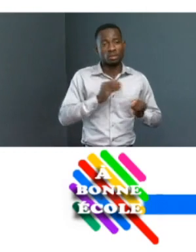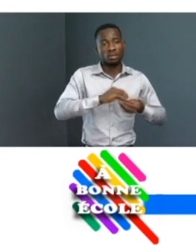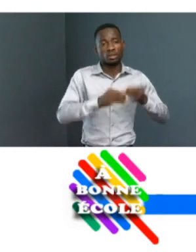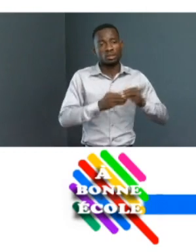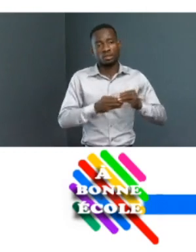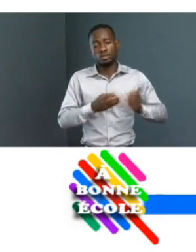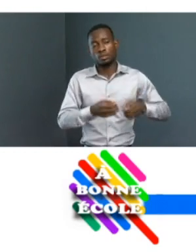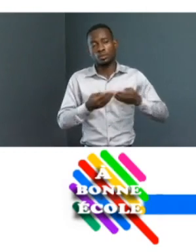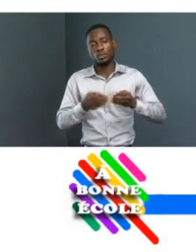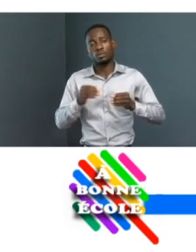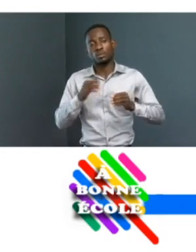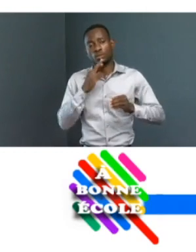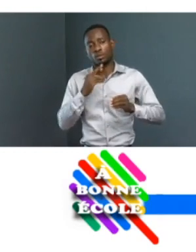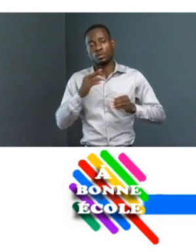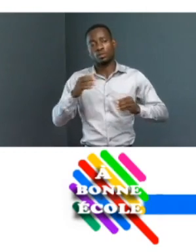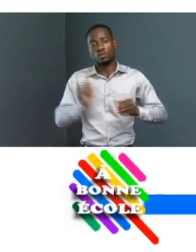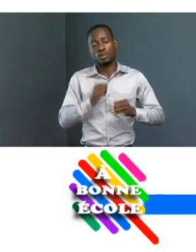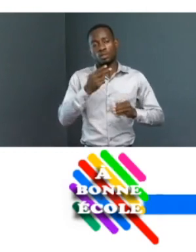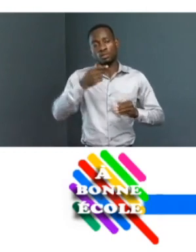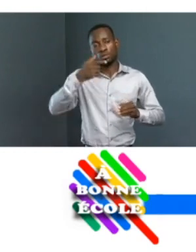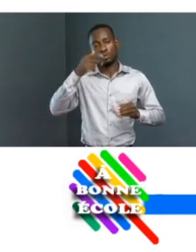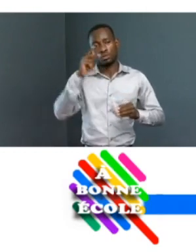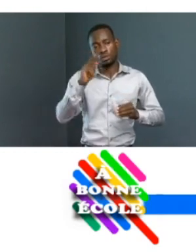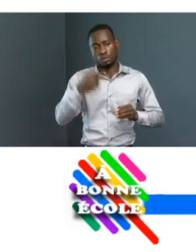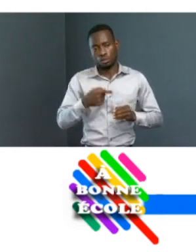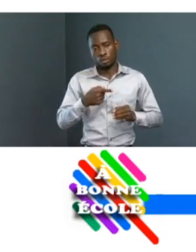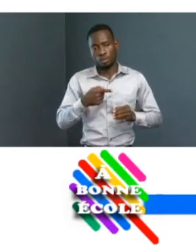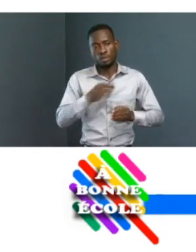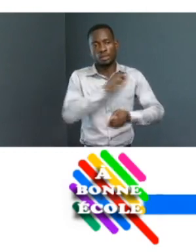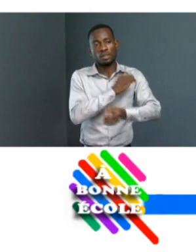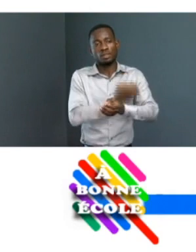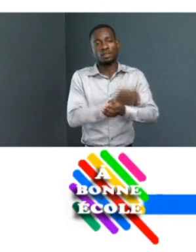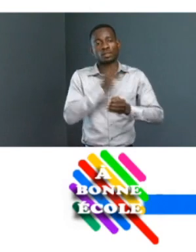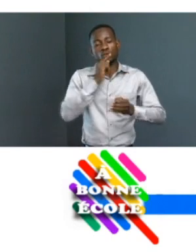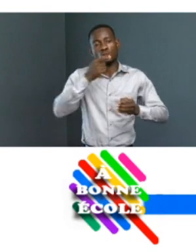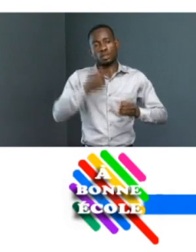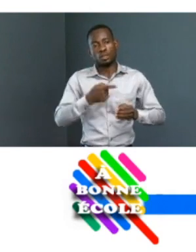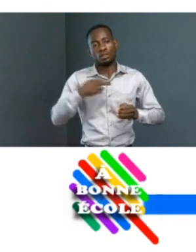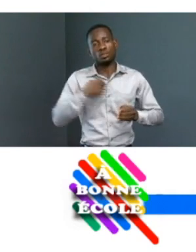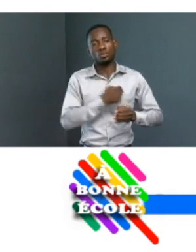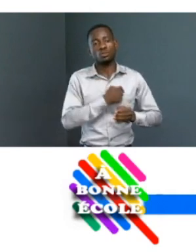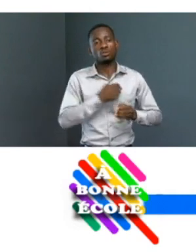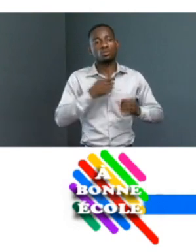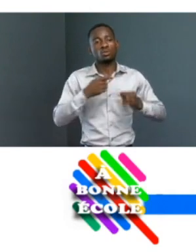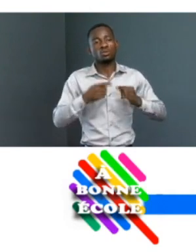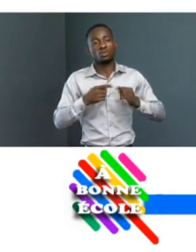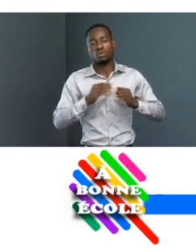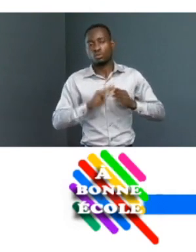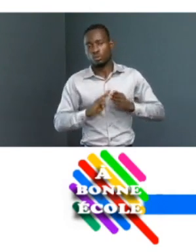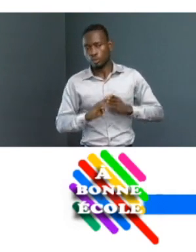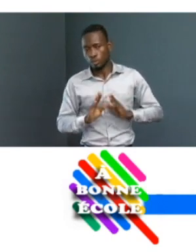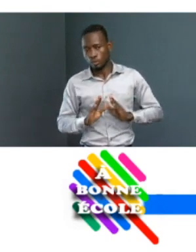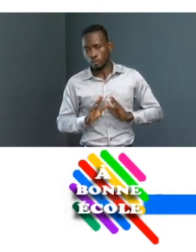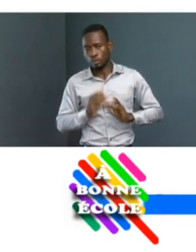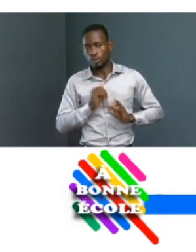nous devons prendre les 2 kg, puisque les énergies sont en grammes. Donc, nous allons, je m'excuse, je